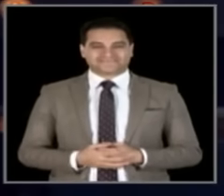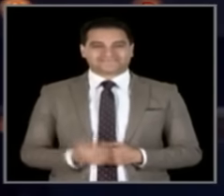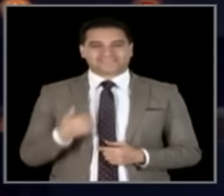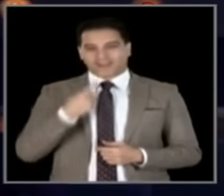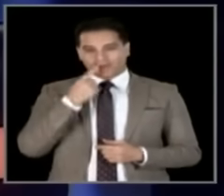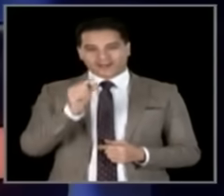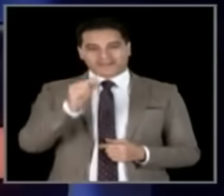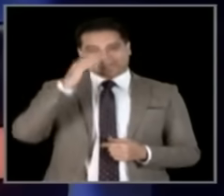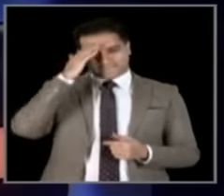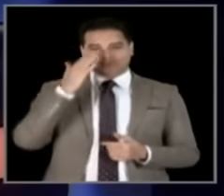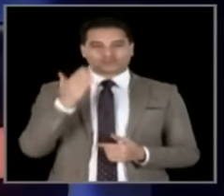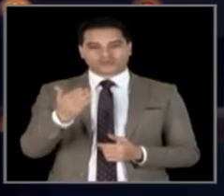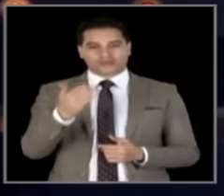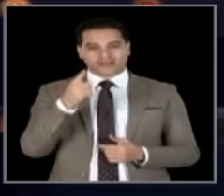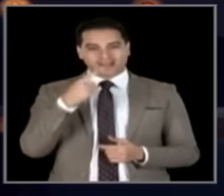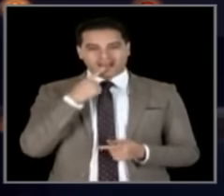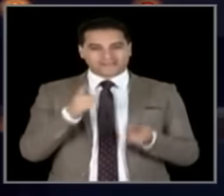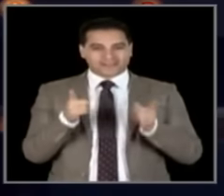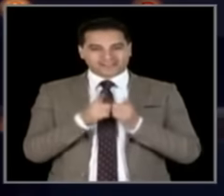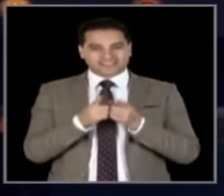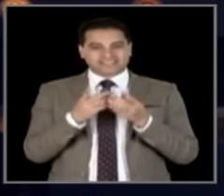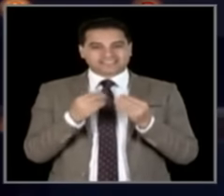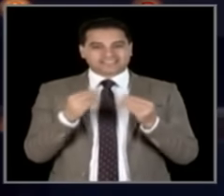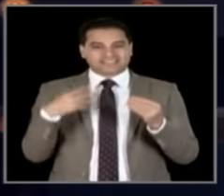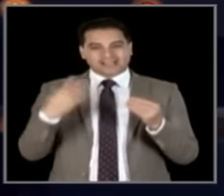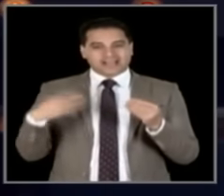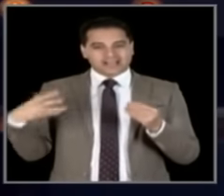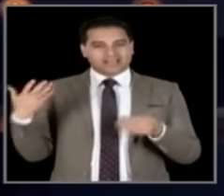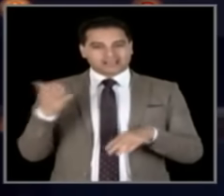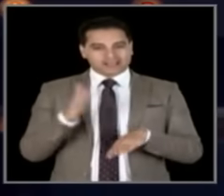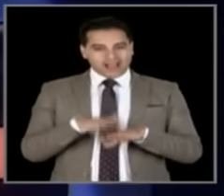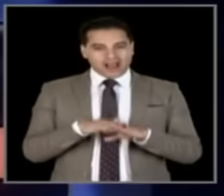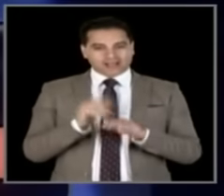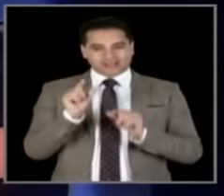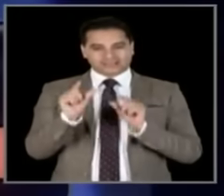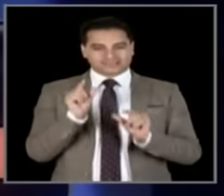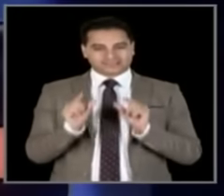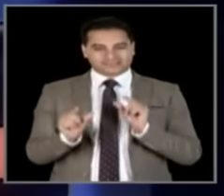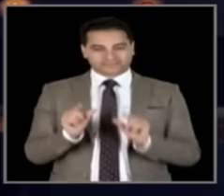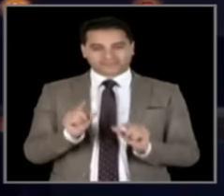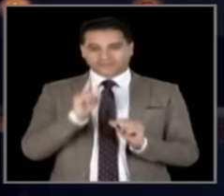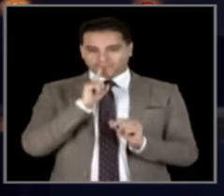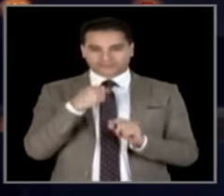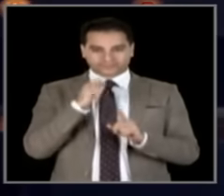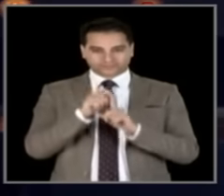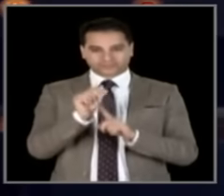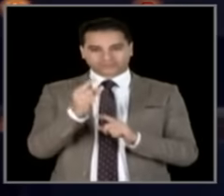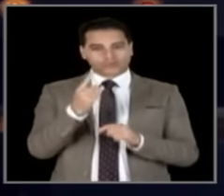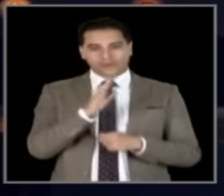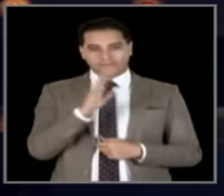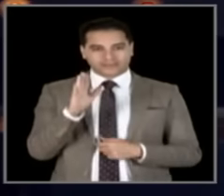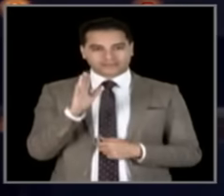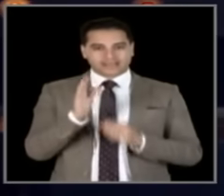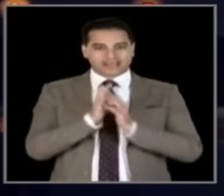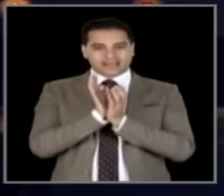أولاً بشكرك. مرسي يا رب. أنت لخصت كلام كتير جداً في كام جملة، ولكن عايز صلح معلومة واحدة.